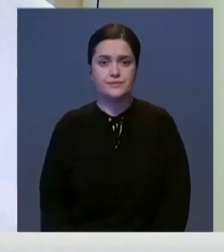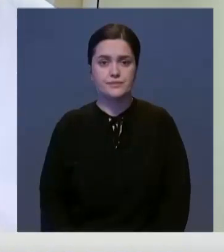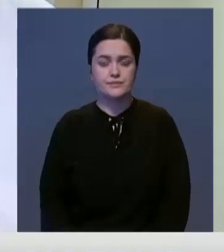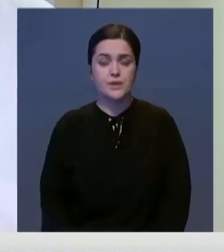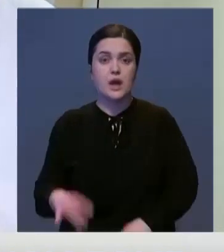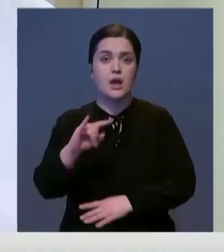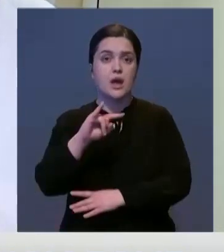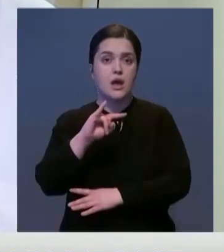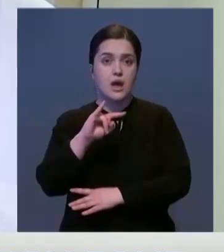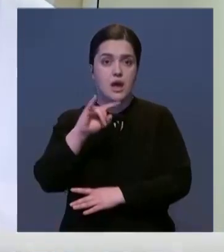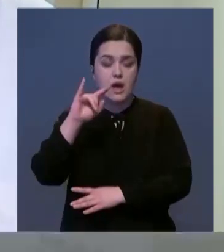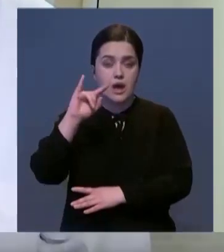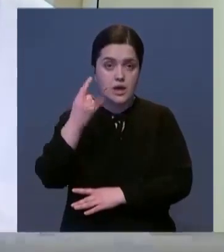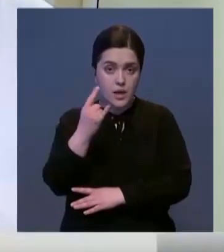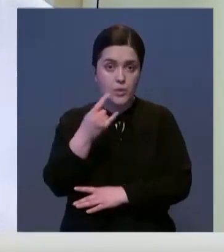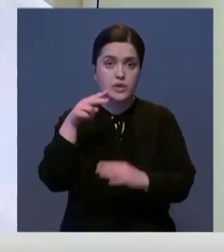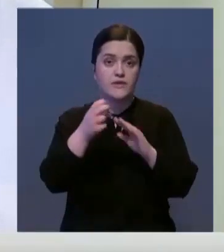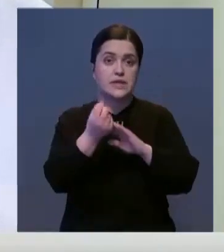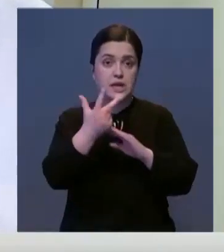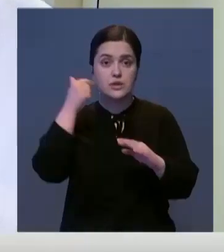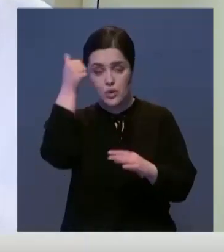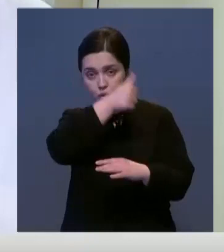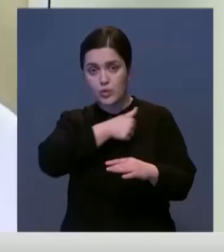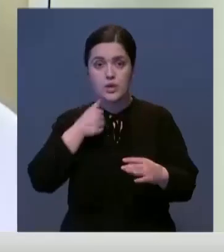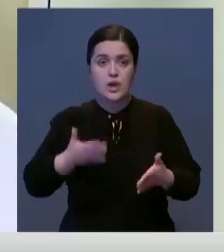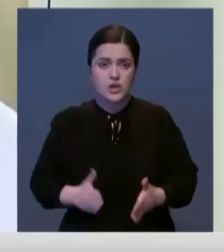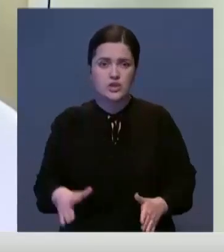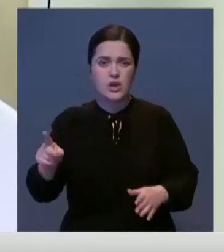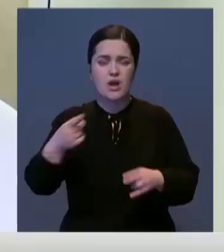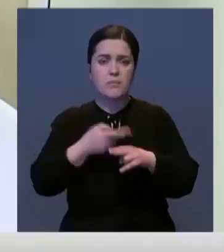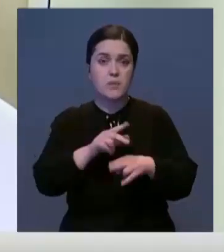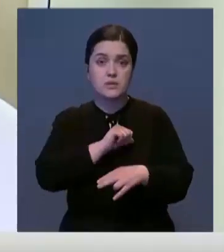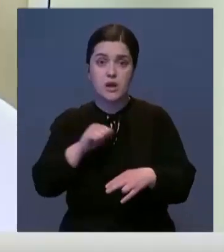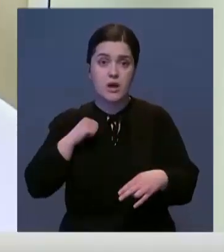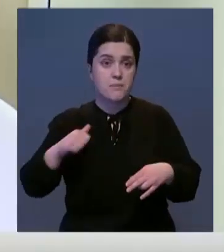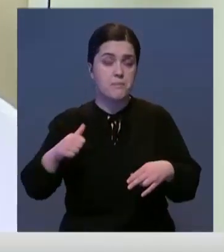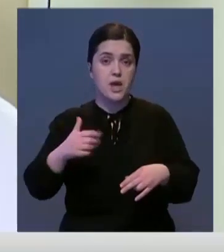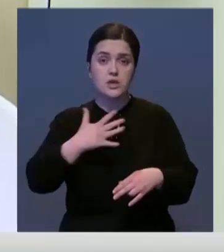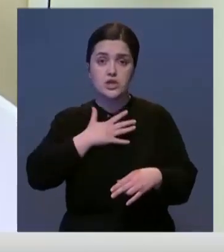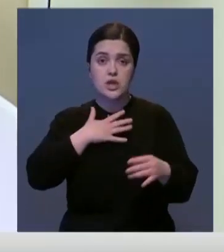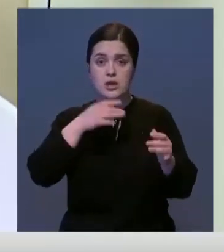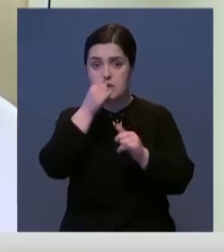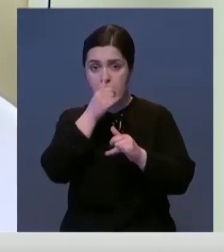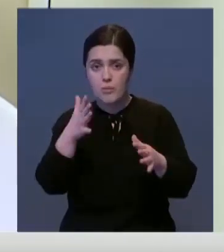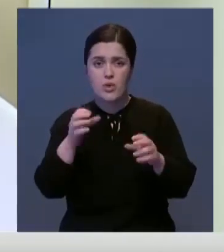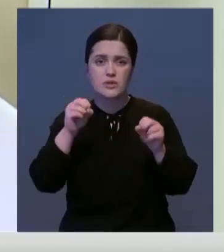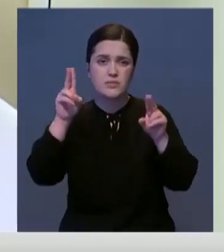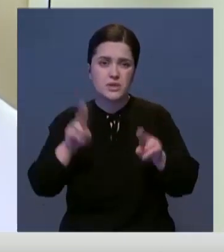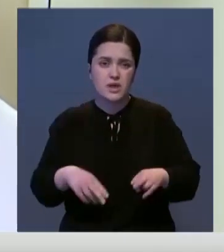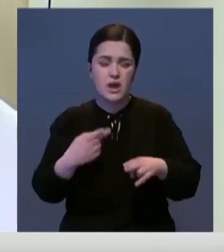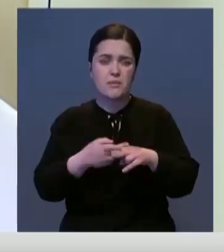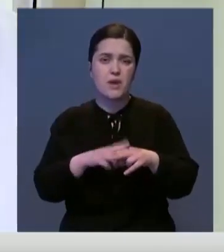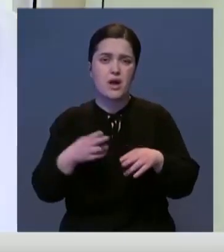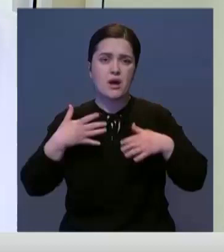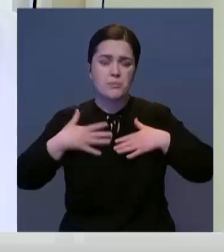Ребенок 2013 года рождения находится на аппаратном дыхании, потому что самостоятельно дышать не мог за счет отравления